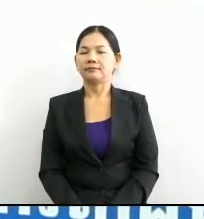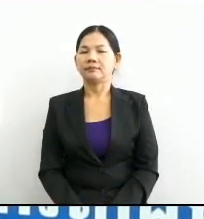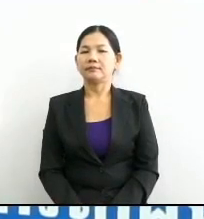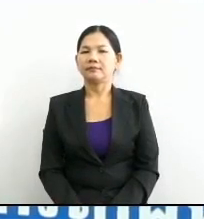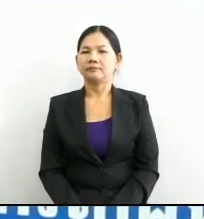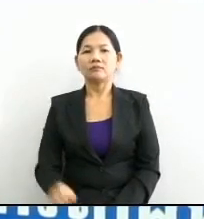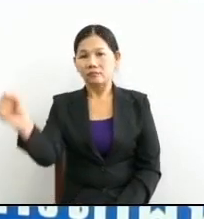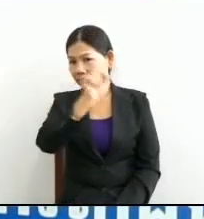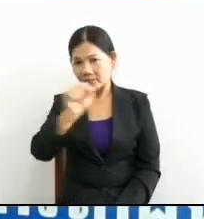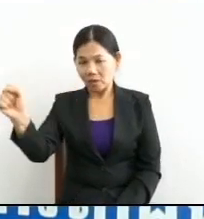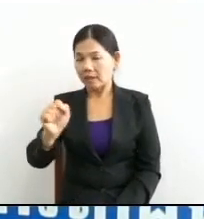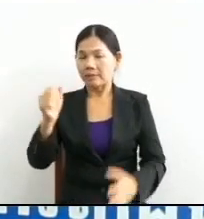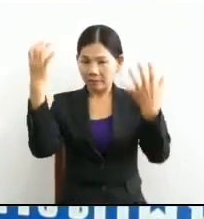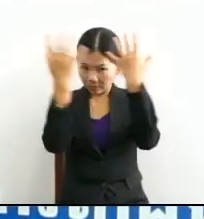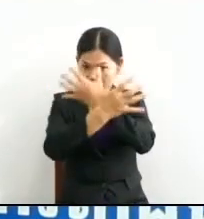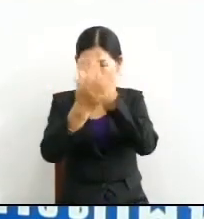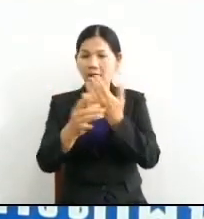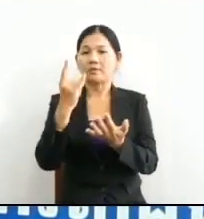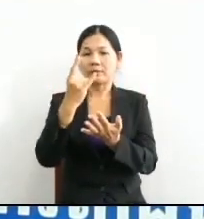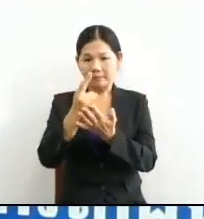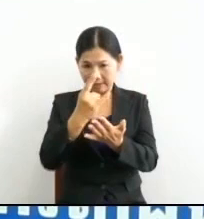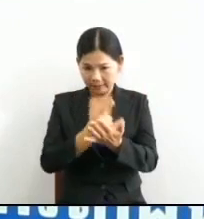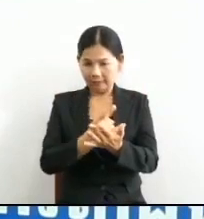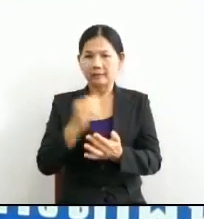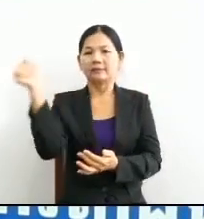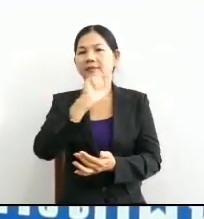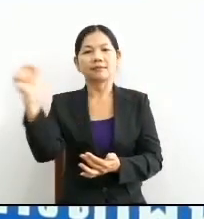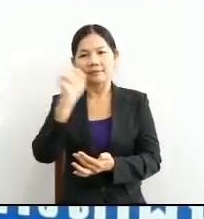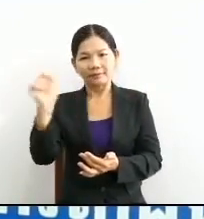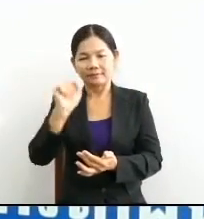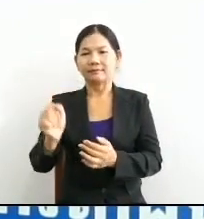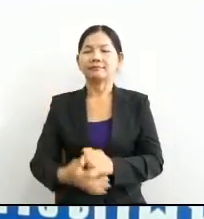riêng chân xong lộp ở cái này dạ